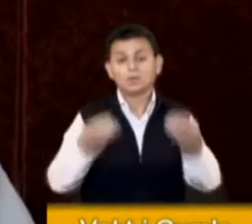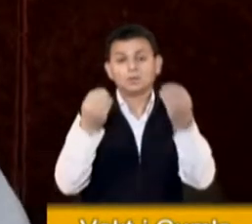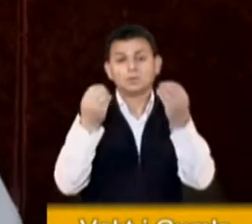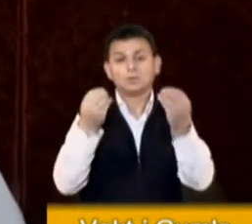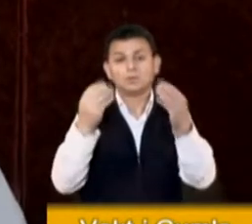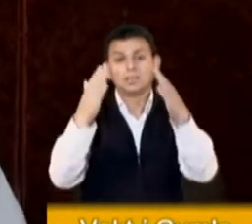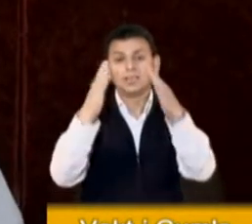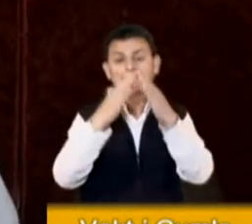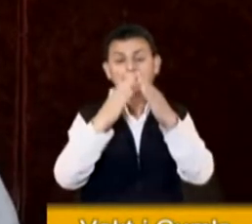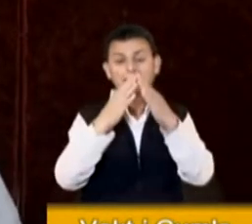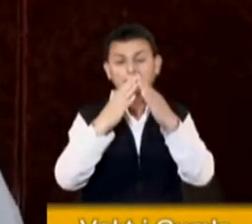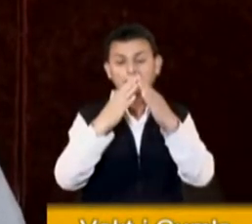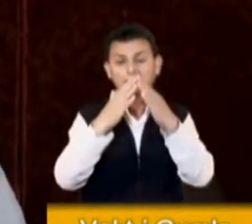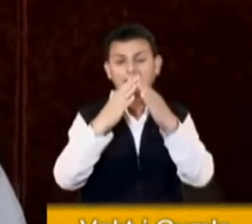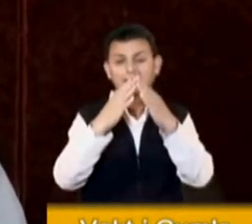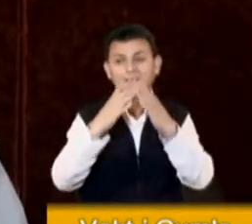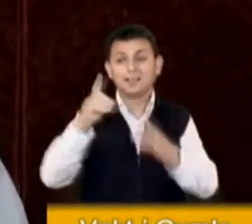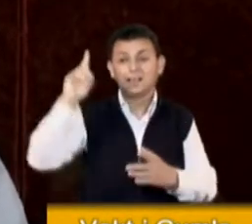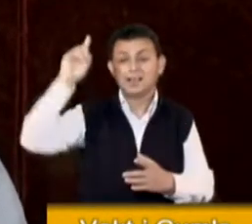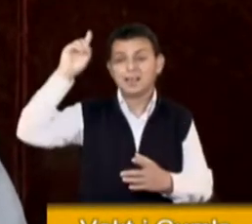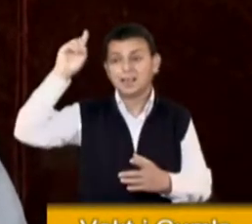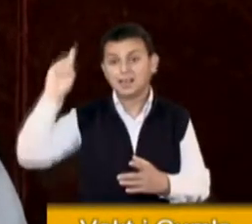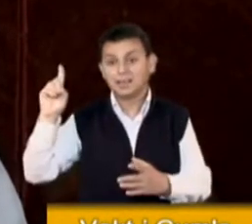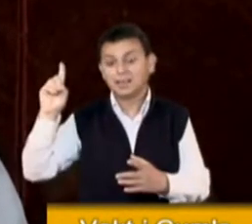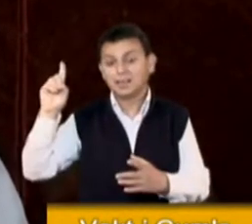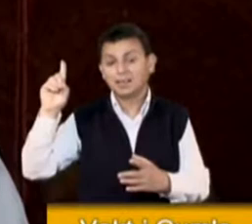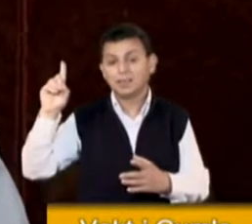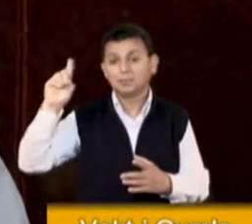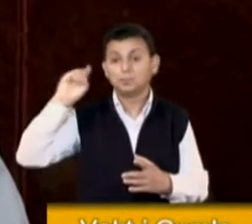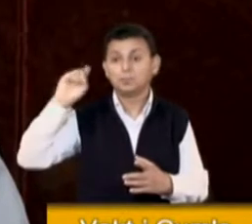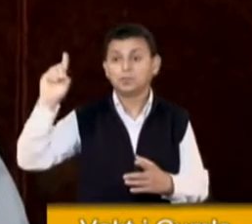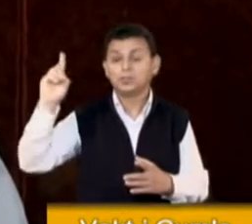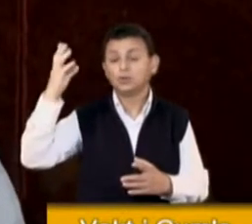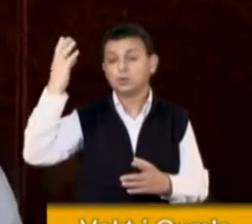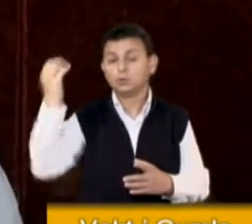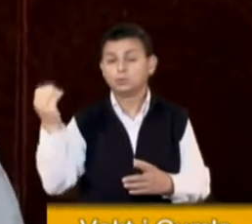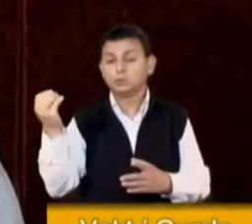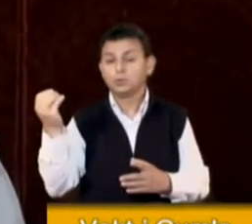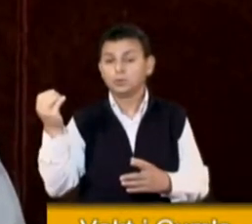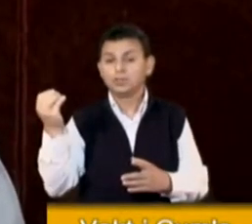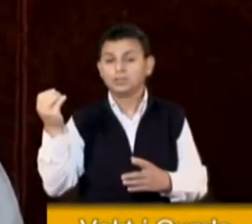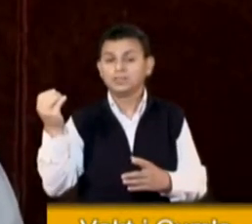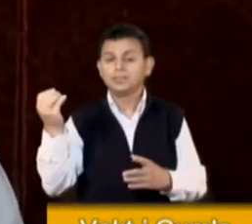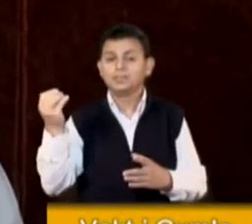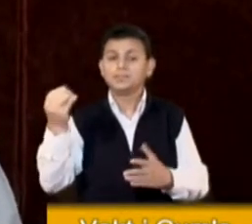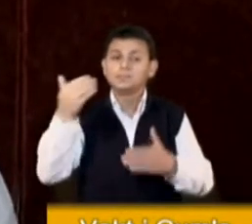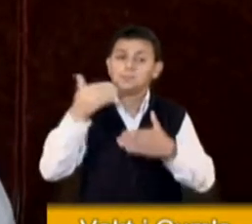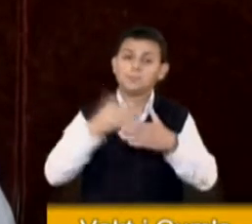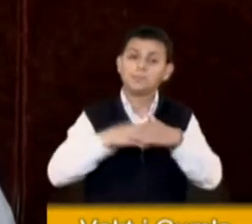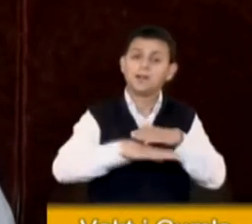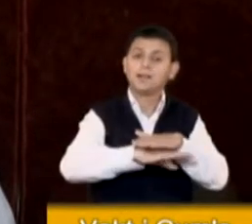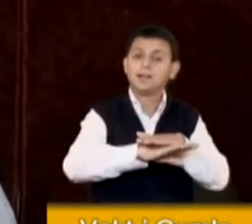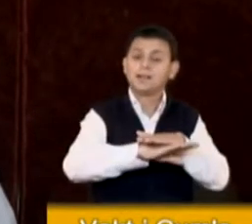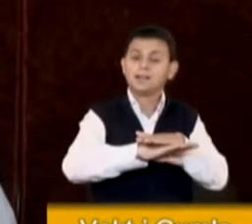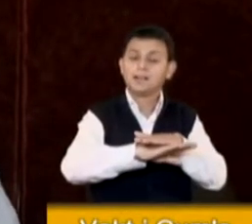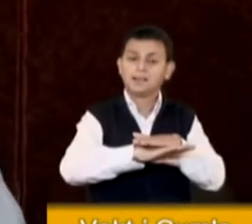orada koruduklarını, tevhid mücadelesinde nedenli gayret ettikleri mesajı vardır. Yoksa isimlerini